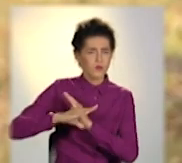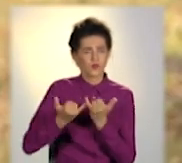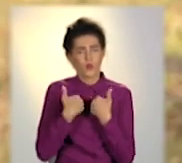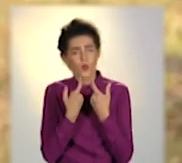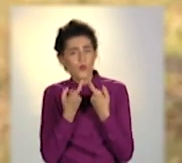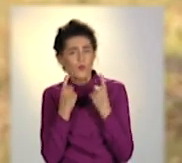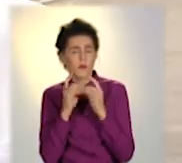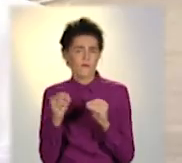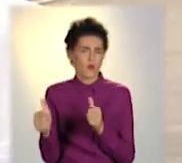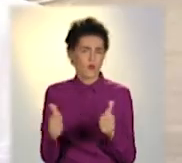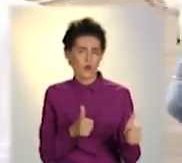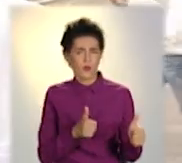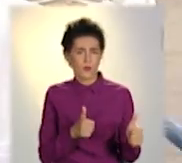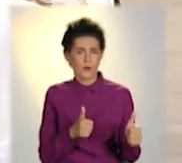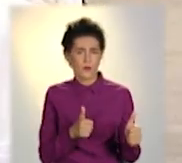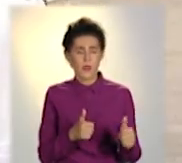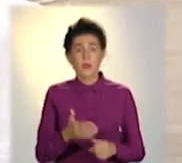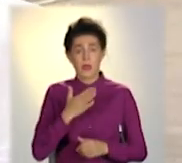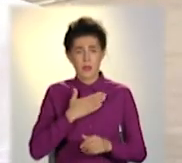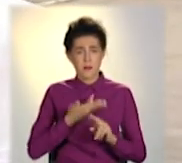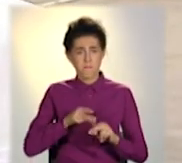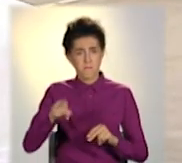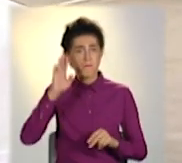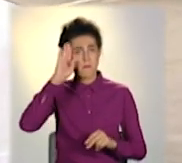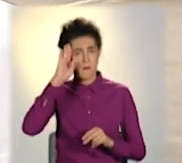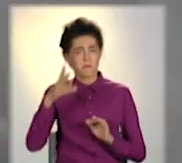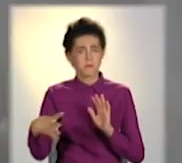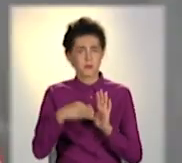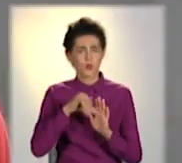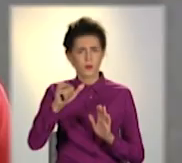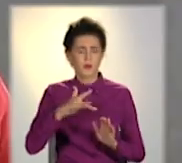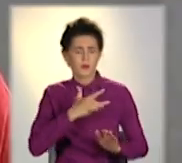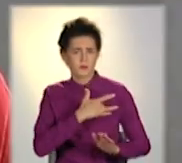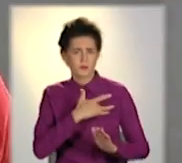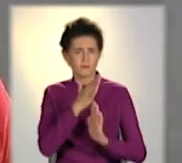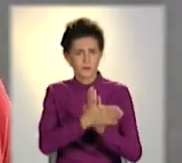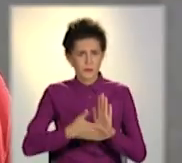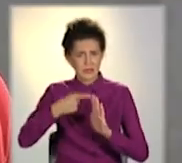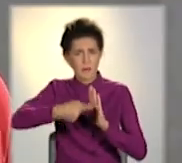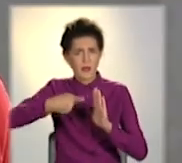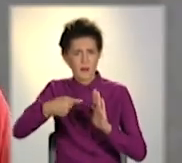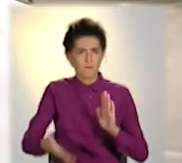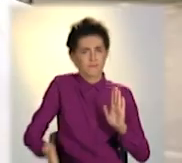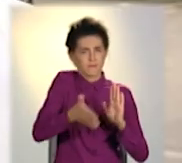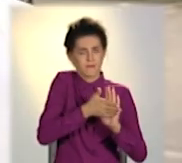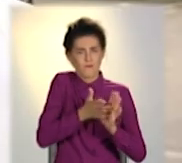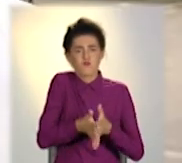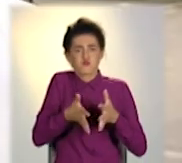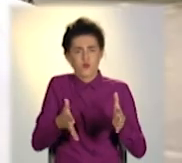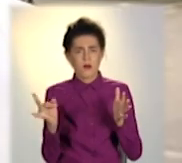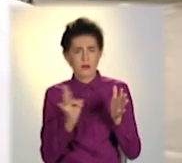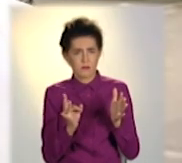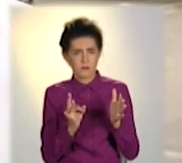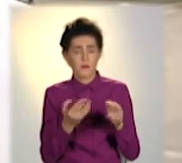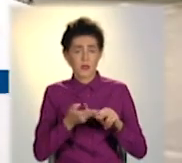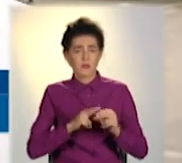І все хорошо. У нашого пацієнта Павла був баталопроток. Ми закрили його спіраллю великого розміру і